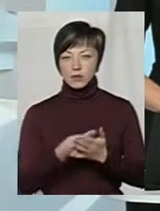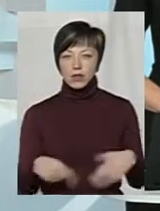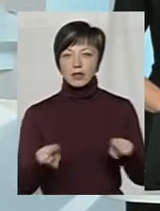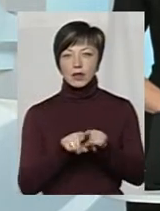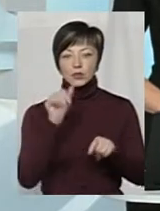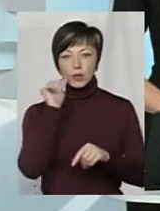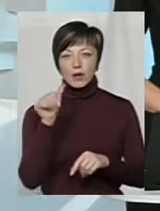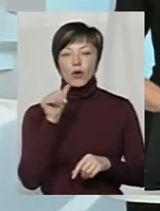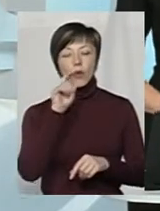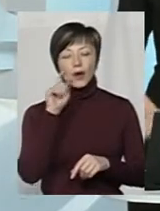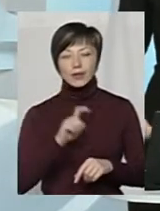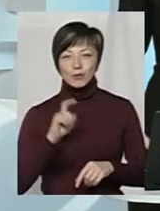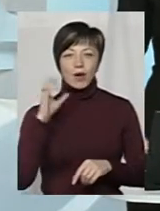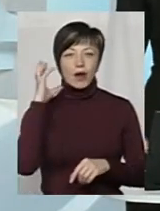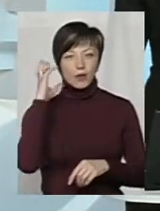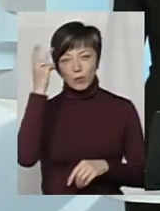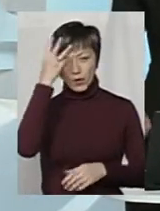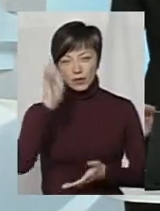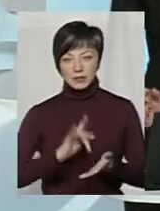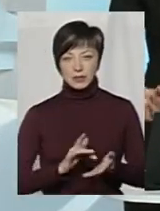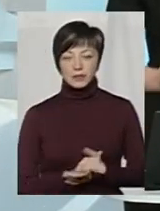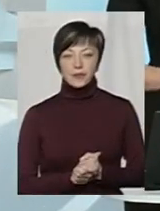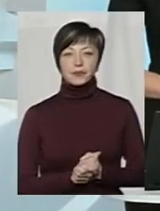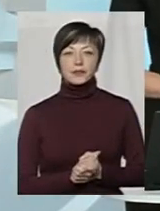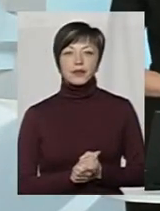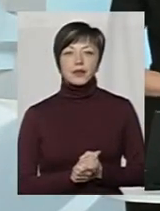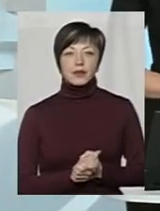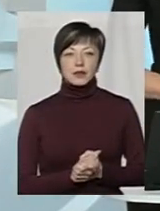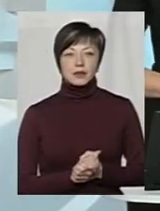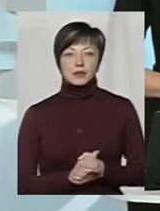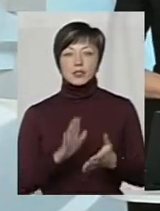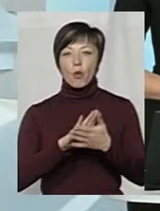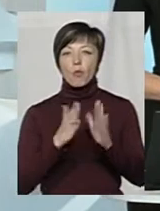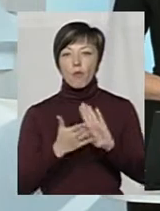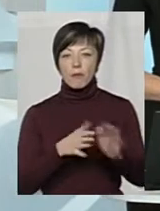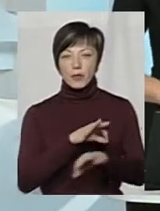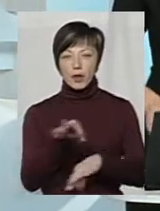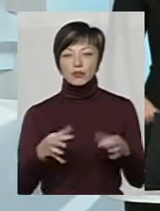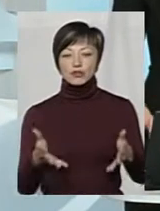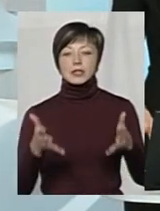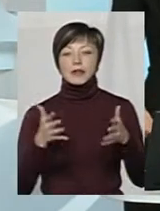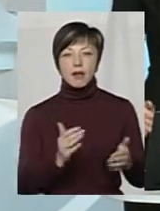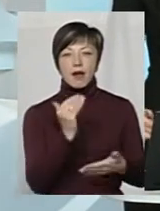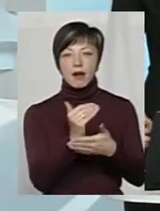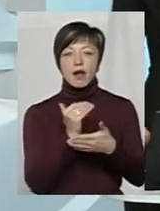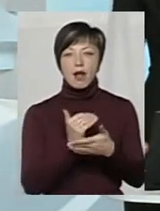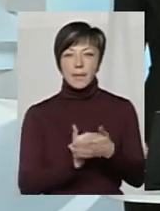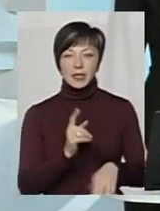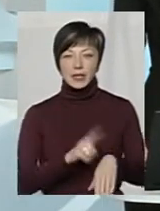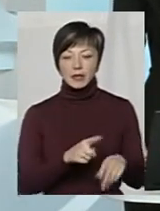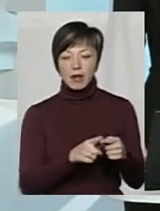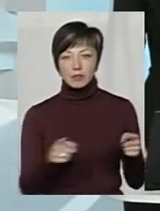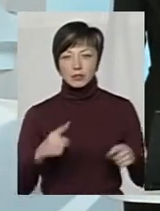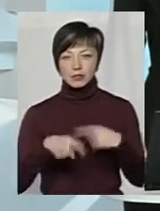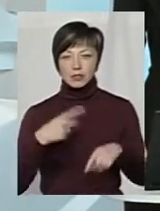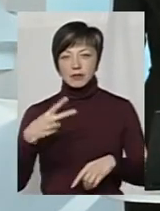на українському радіо «Радіо Поділля Центр». За умовами проекту ми маємо чіткий регламент і таймінг. Через 20